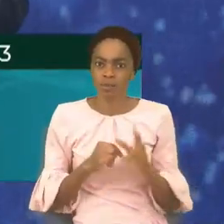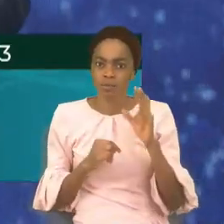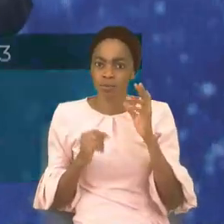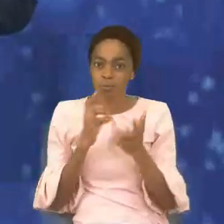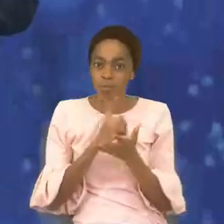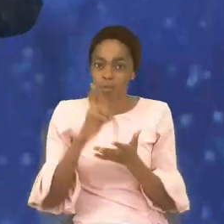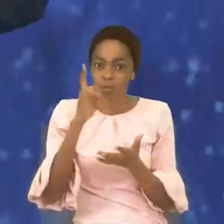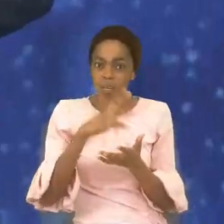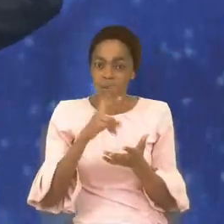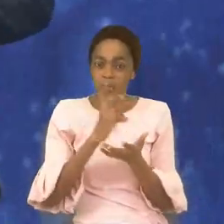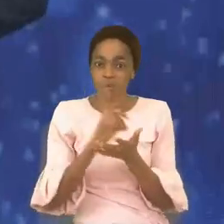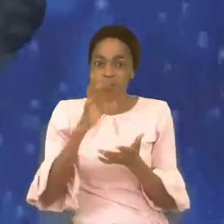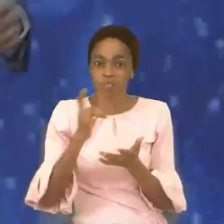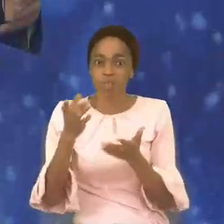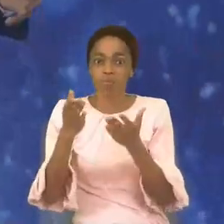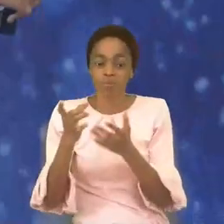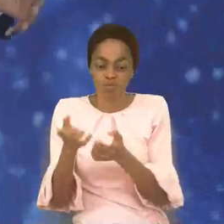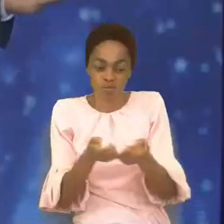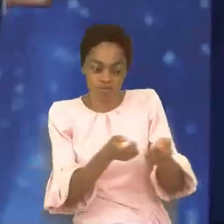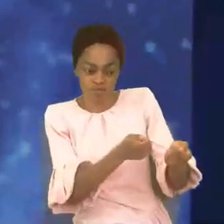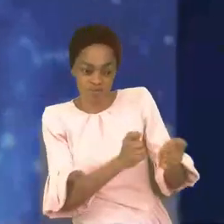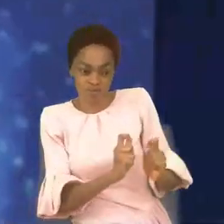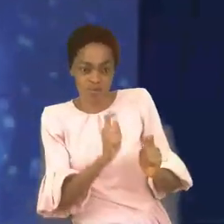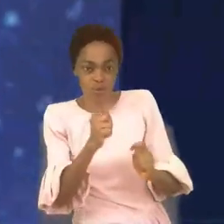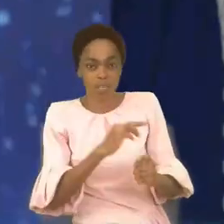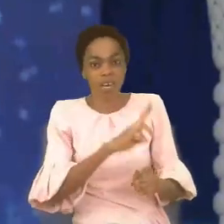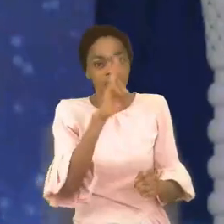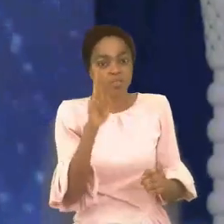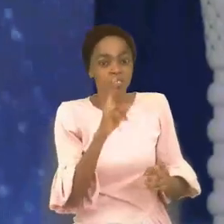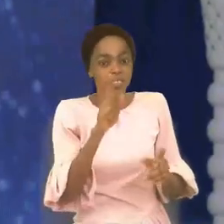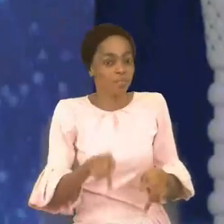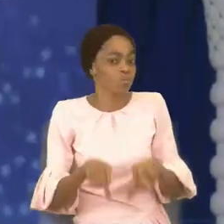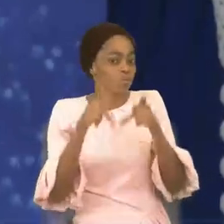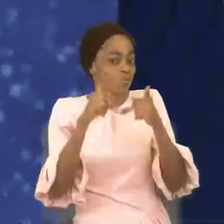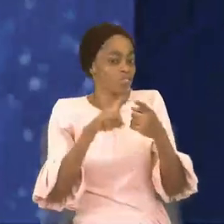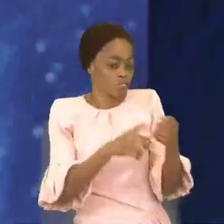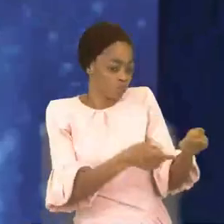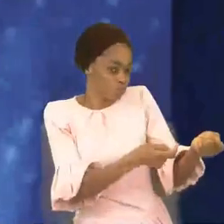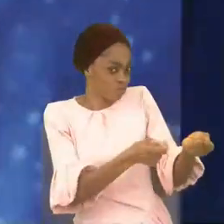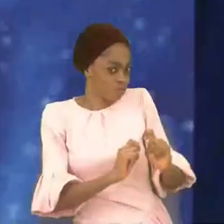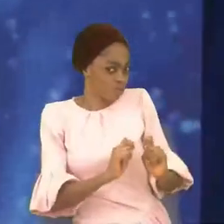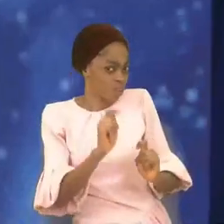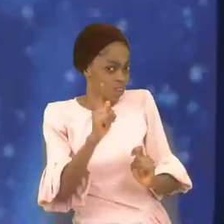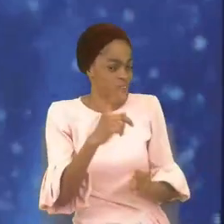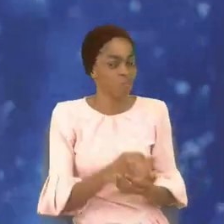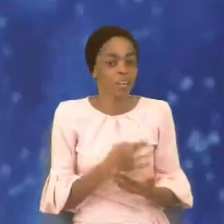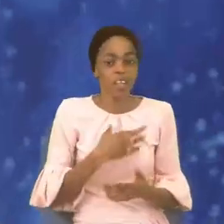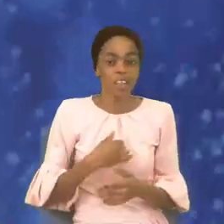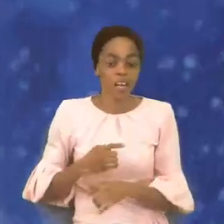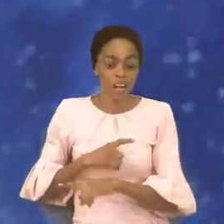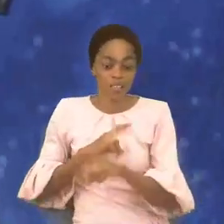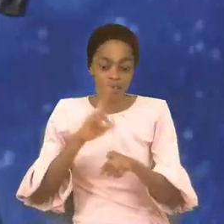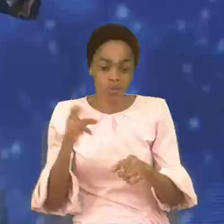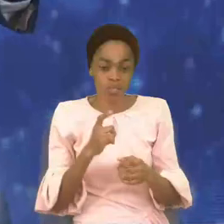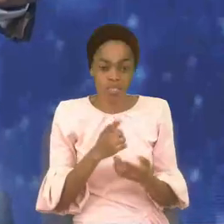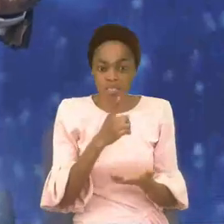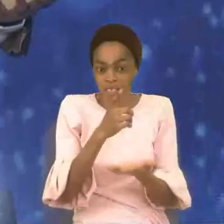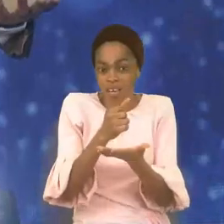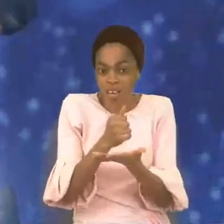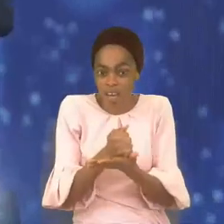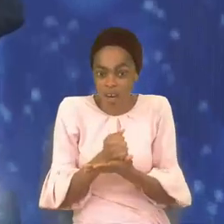Il veut maintenant utiliser la première, la deuxième semaine pour t'acheter. Il utilise les promesses faites pour